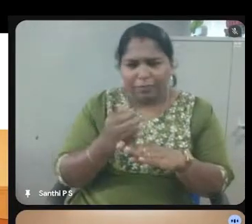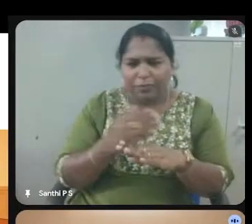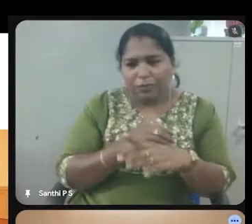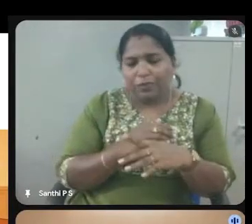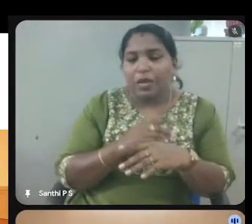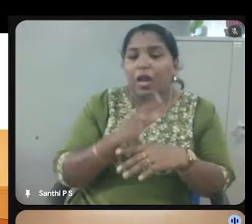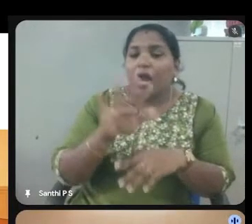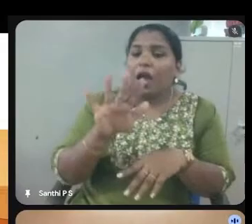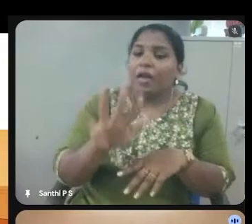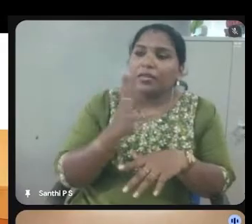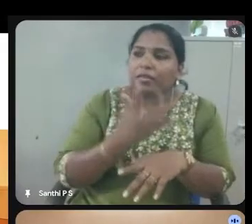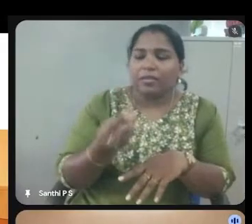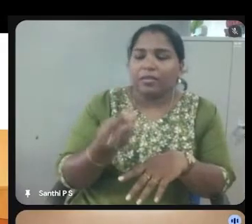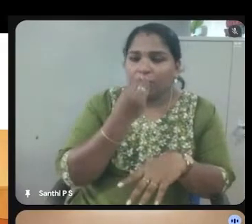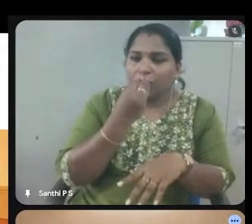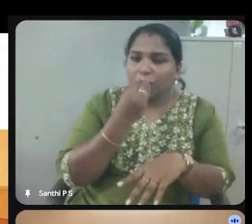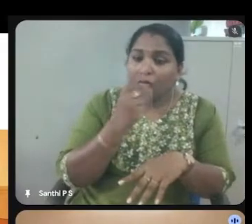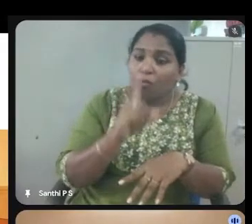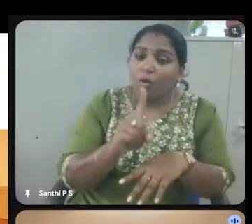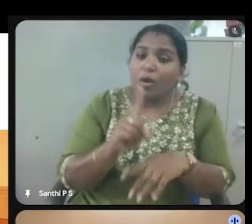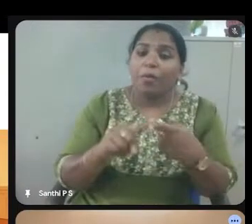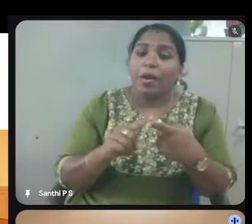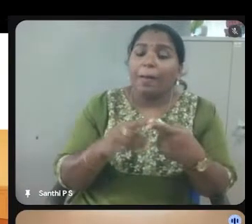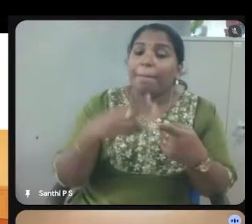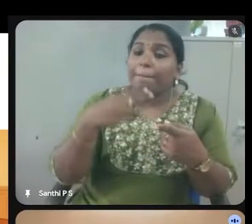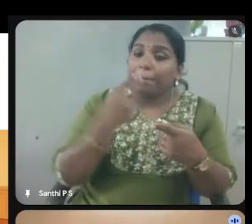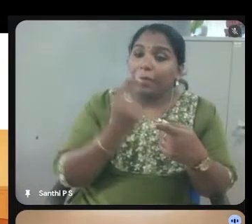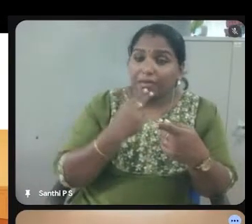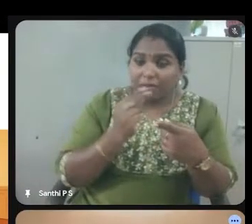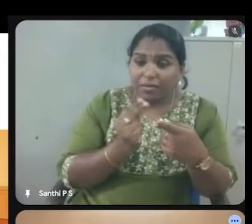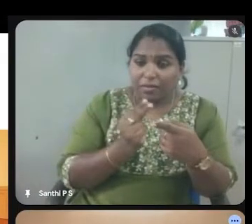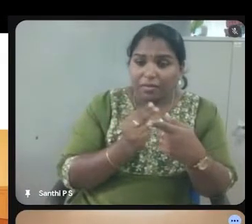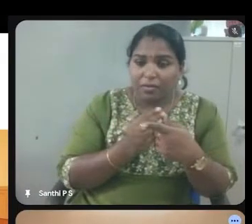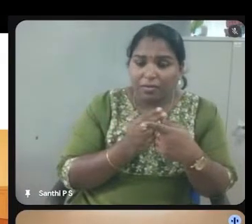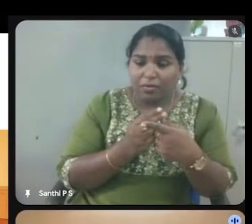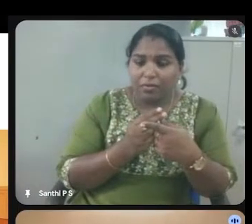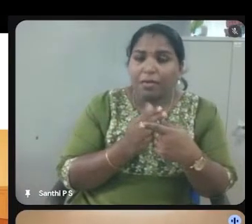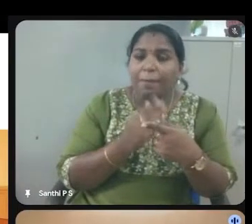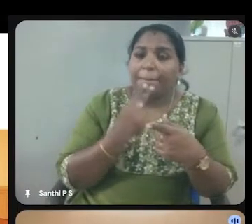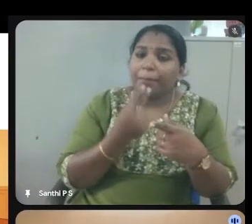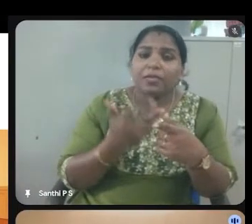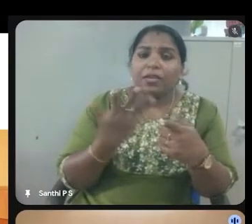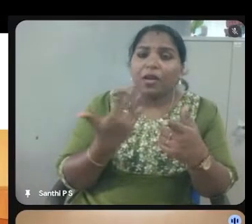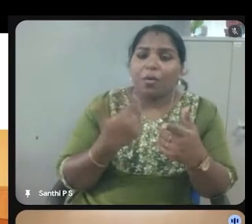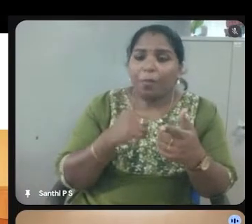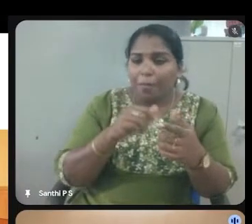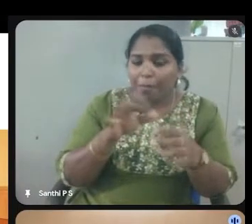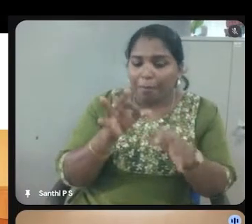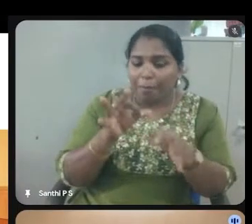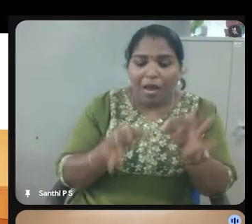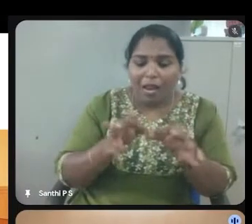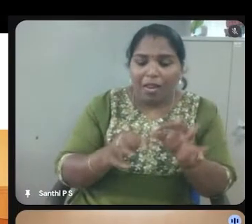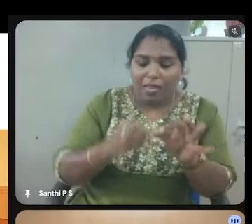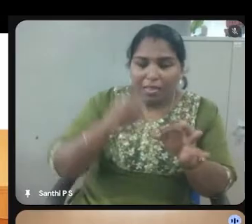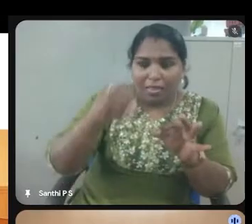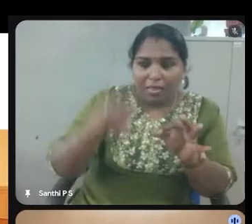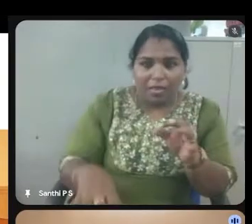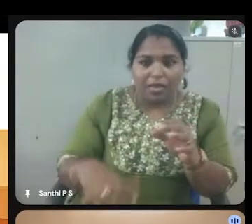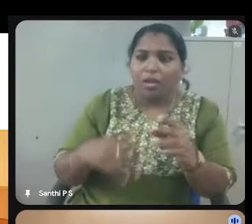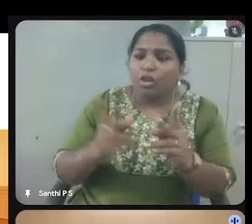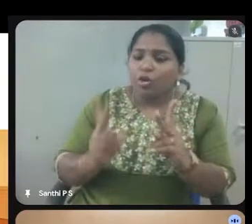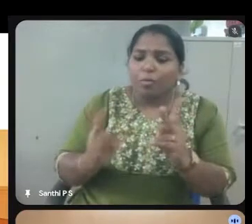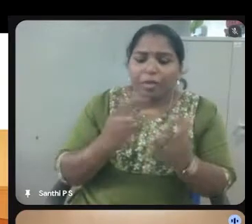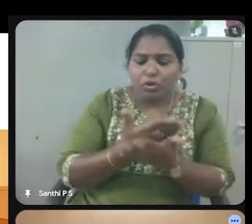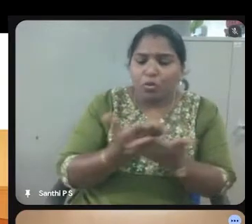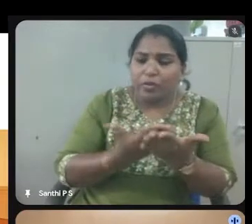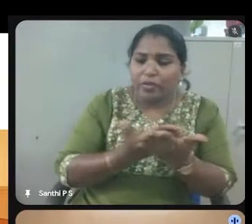സാധനങ്ങളെ കഴിക്കണം. അതിൽ മെയിനായിട്ട് ആ കുട്ടി കഴിക്കുന്നത് ബിസ്ക്കറ്റ്, പാലിൽ കുതിർത്തത്, മനസ്സിലായി. അപ്പൊ അതായത് നമ്മൾ സാധാരണ വീട്ടിലുണ്ടാകുന്ന ദോശ, ഇഡലി, ചോറ് അതൊന്നും